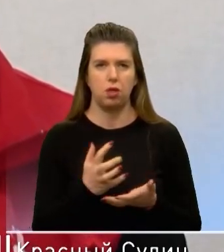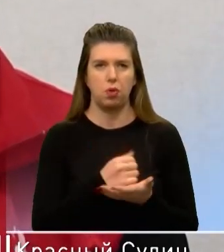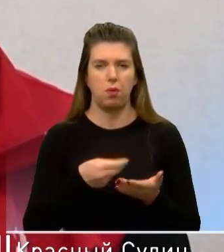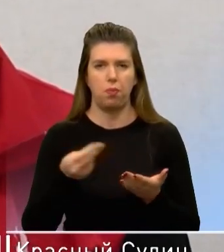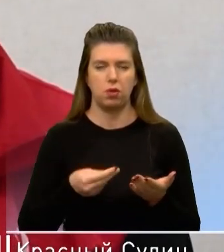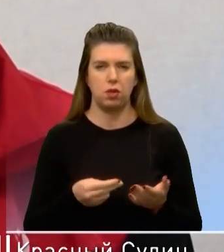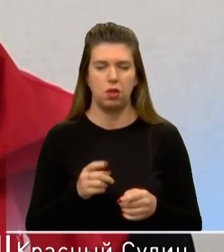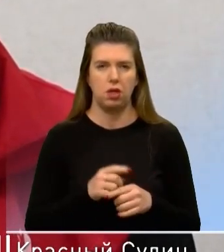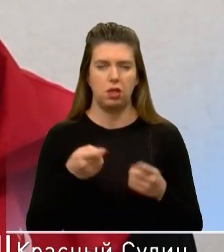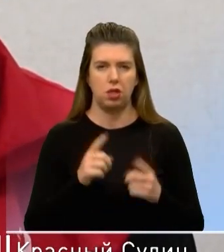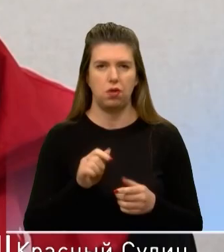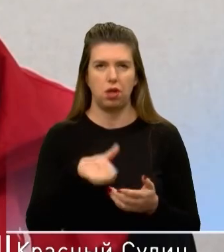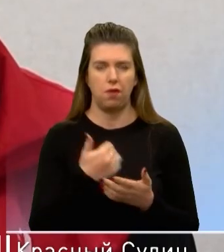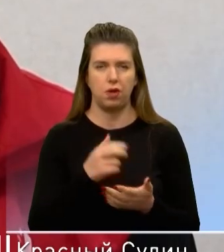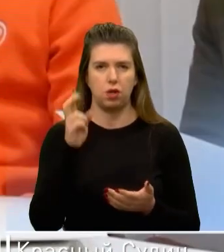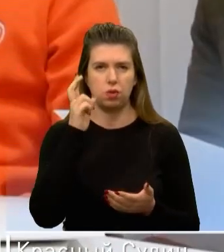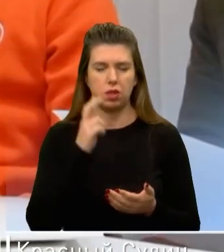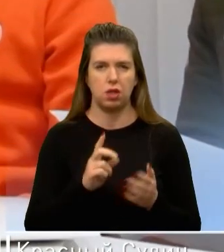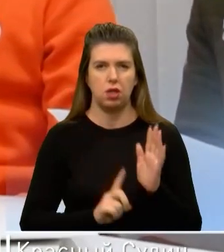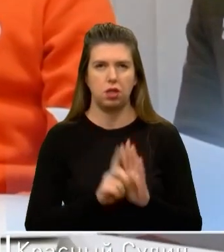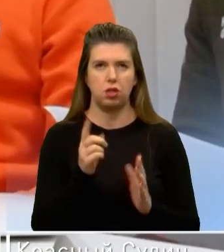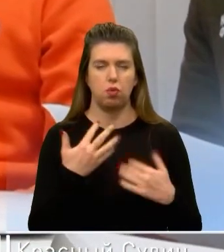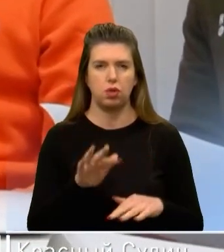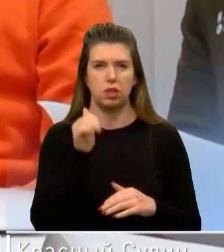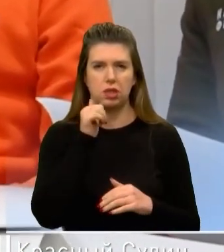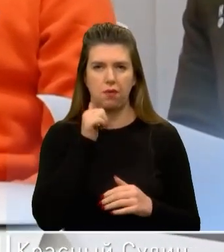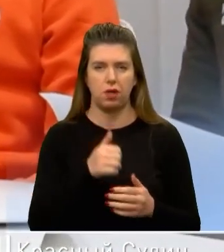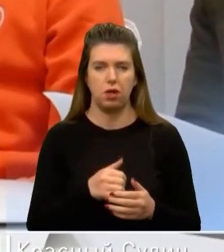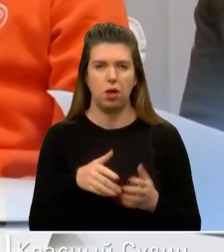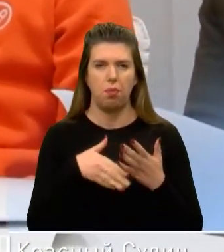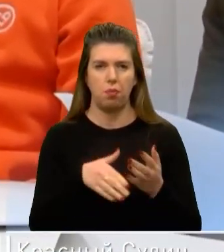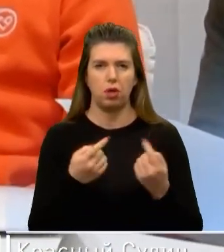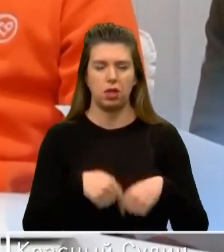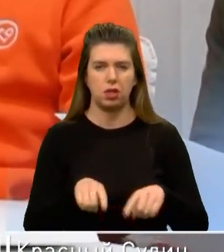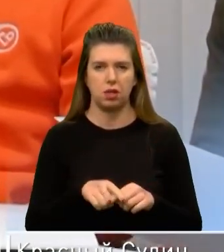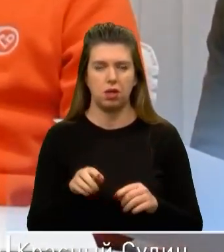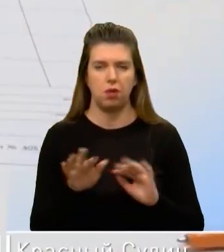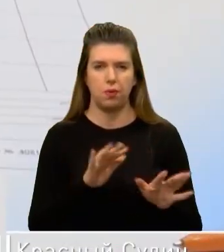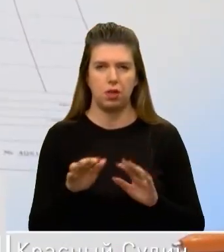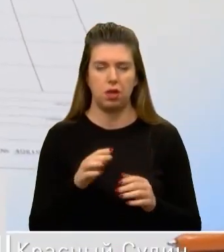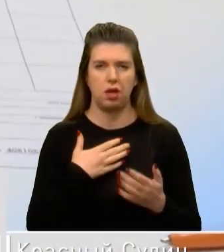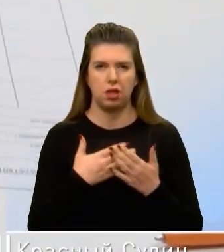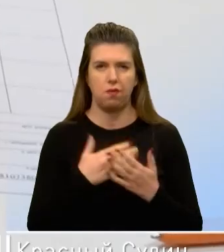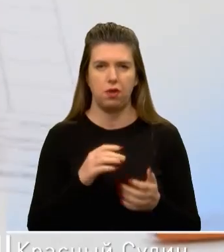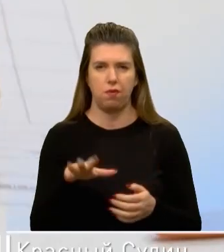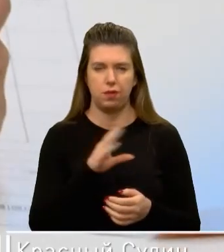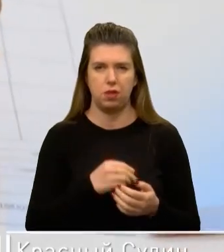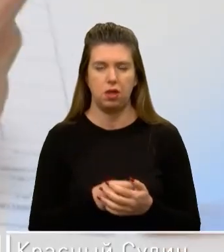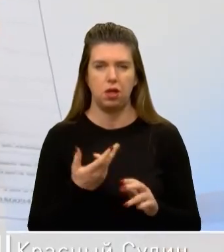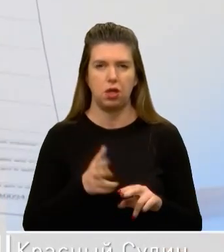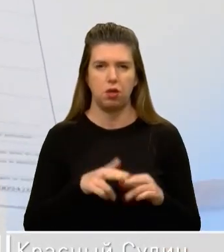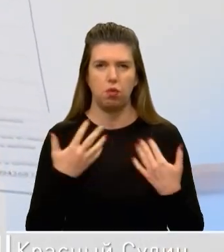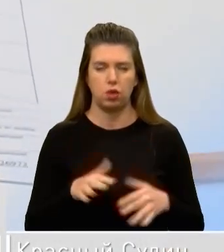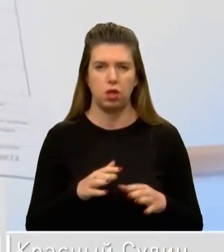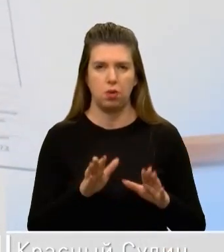победи государства нач уже завтра помогут организовать процедуру активисты и волонтеры которые